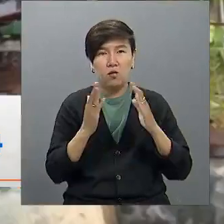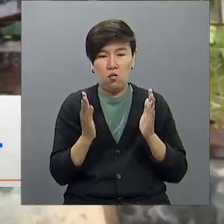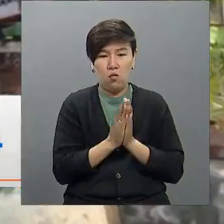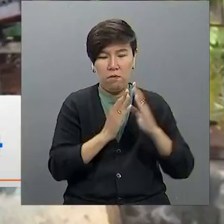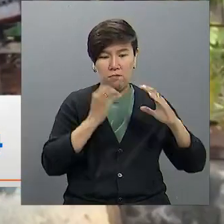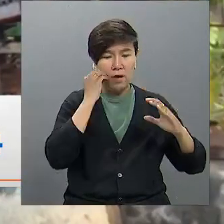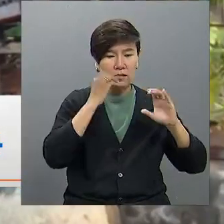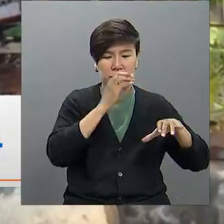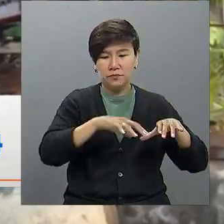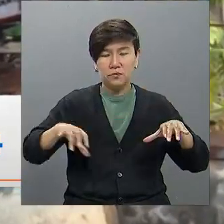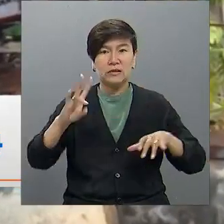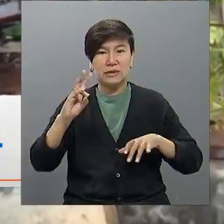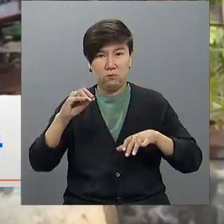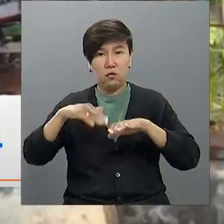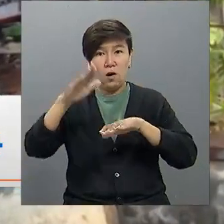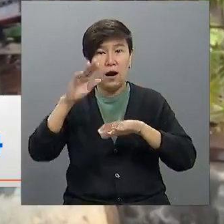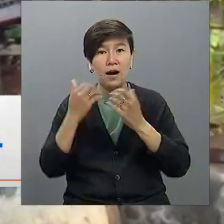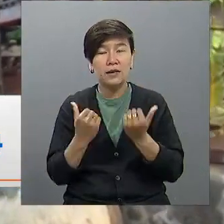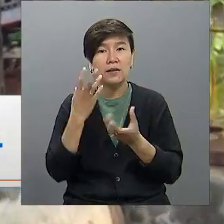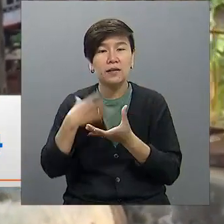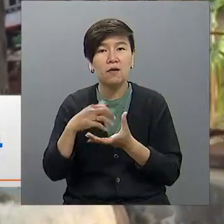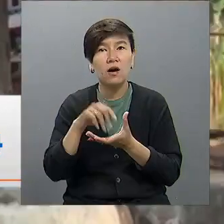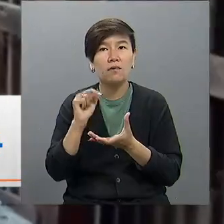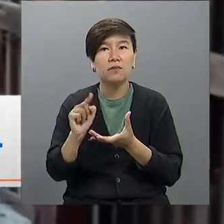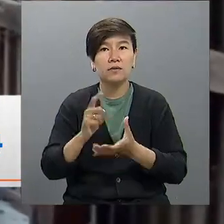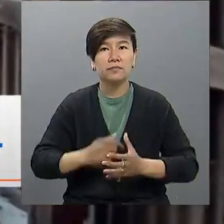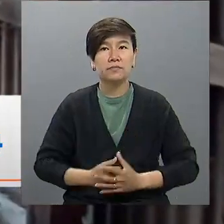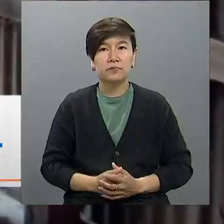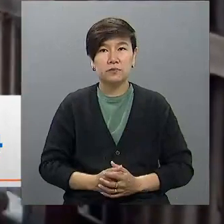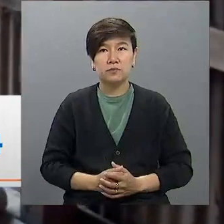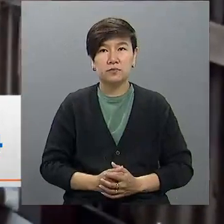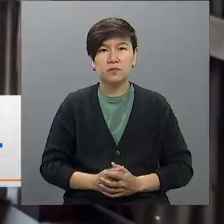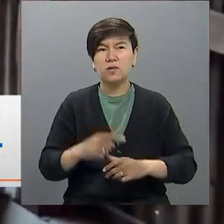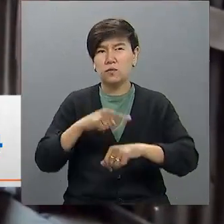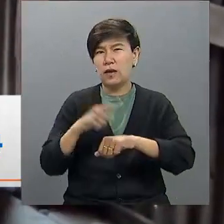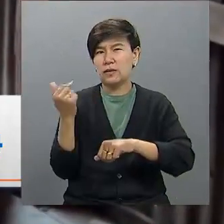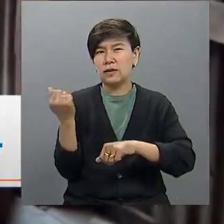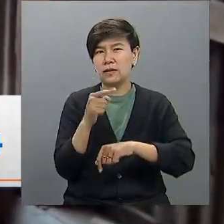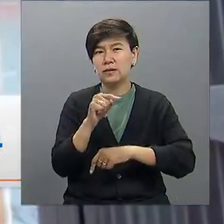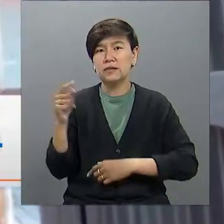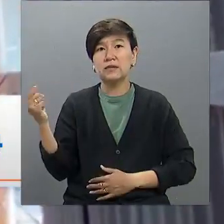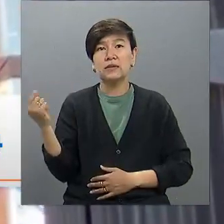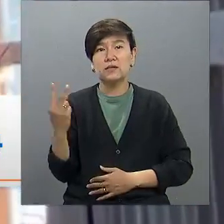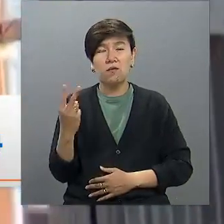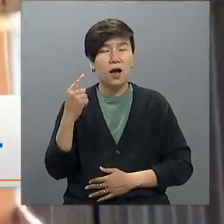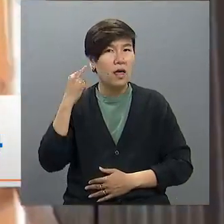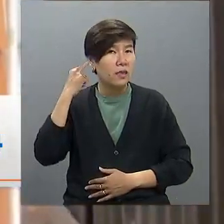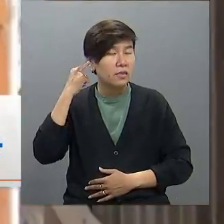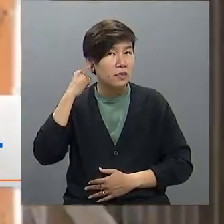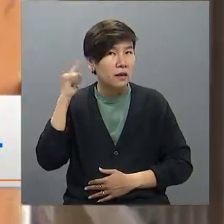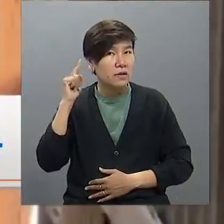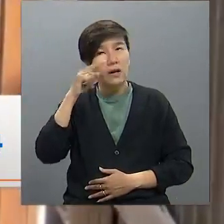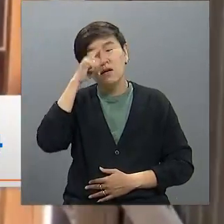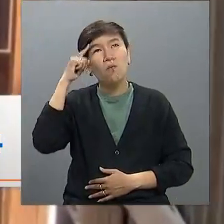คำบอกว่าเหตุการณ์นี้นะคะก็เกิดขึ้นช่วงตีหนึ่งถึงตีสองเนี่ยค่ะได้ยินเสียงฟ้าร้องก็สะ